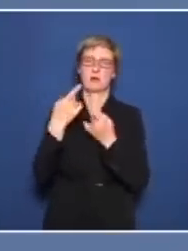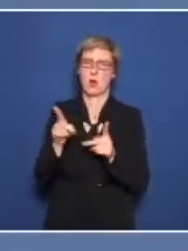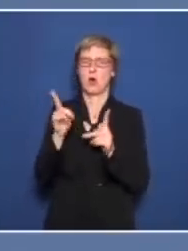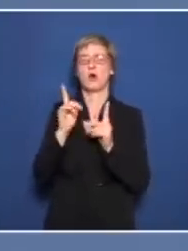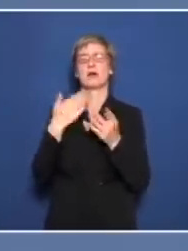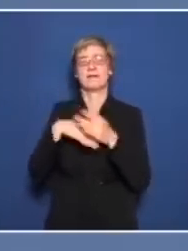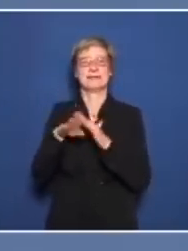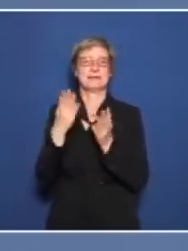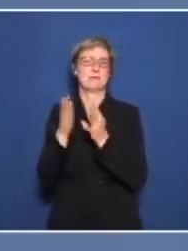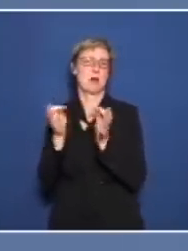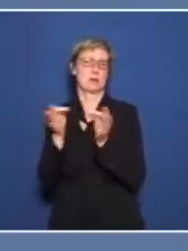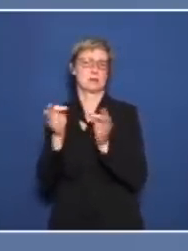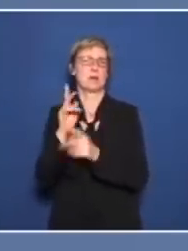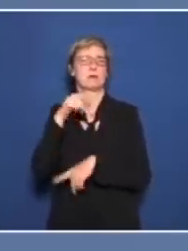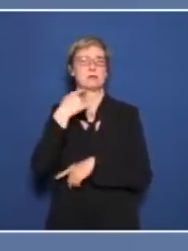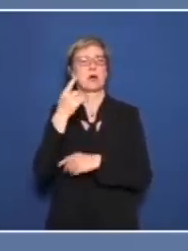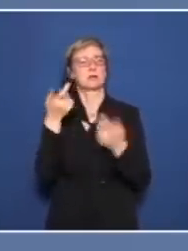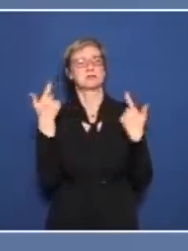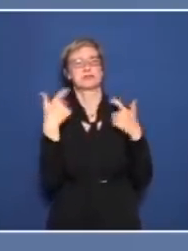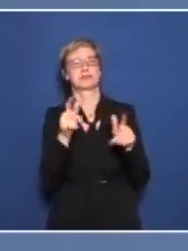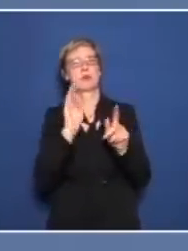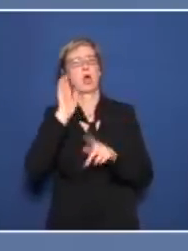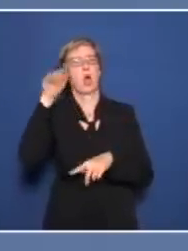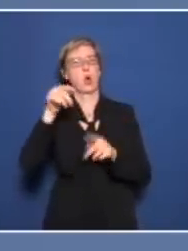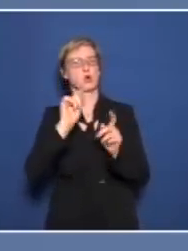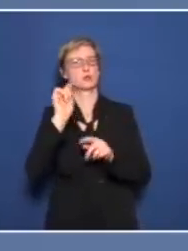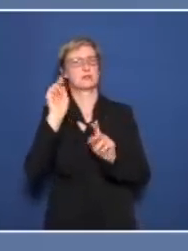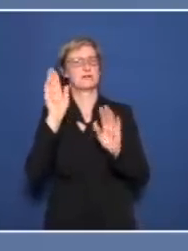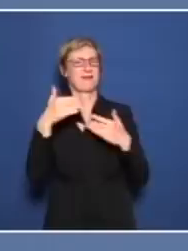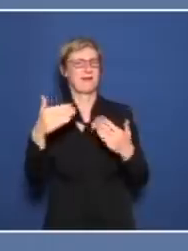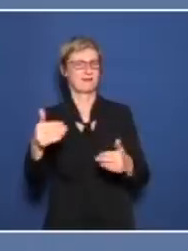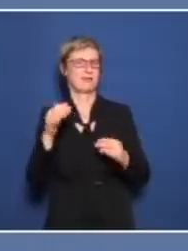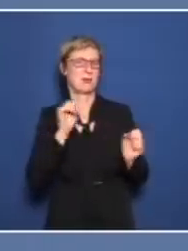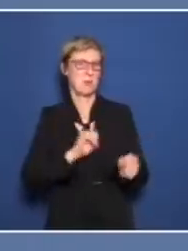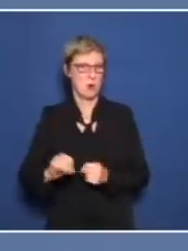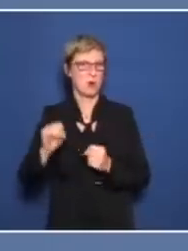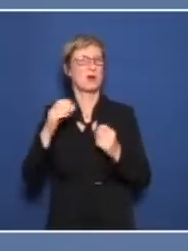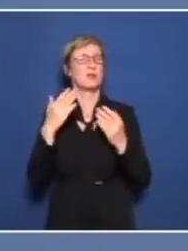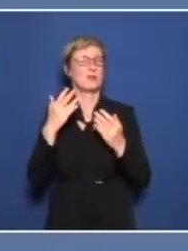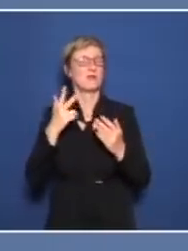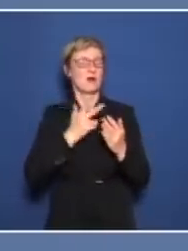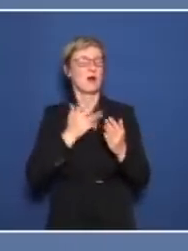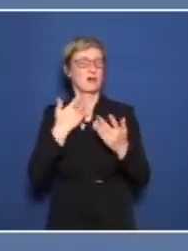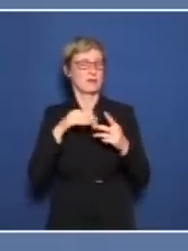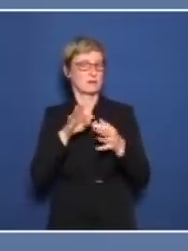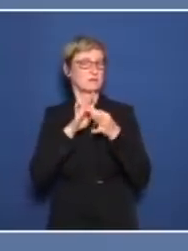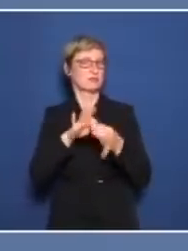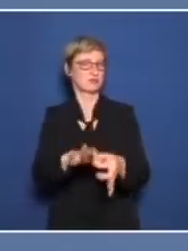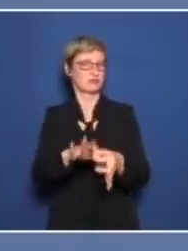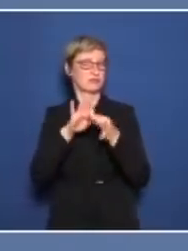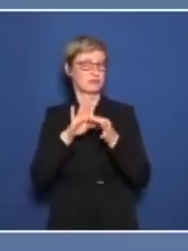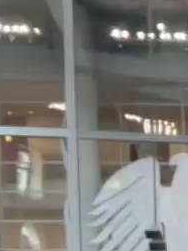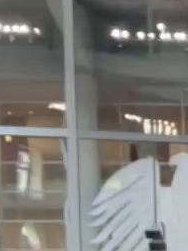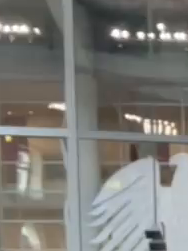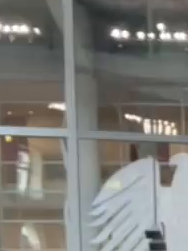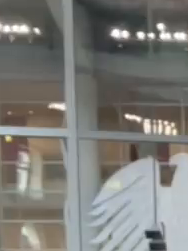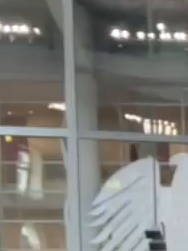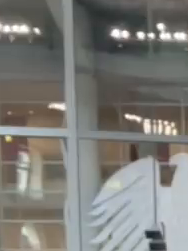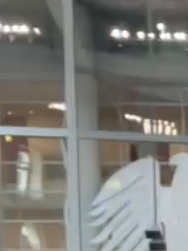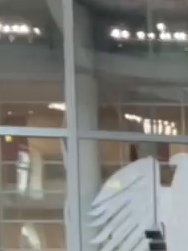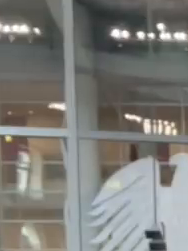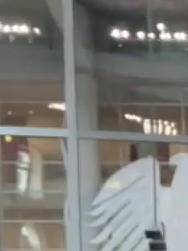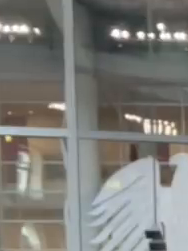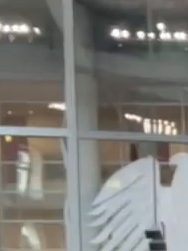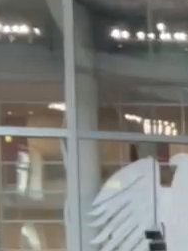Erfolg. Jetzt muss das noch nicht per se eine Kausalität sein, kann auch eine Korrelation sein, aber es ist zumindest auch Evidenz. Ja, das